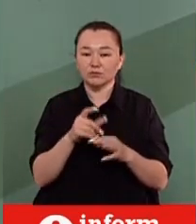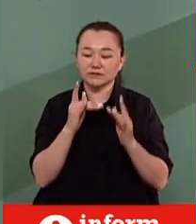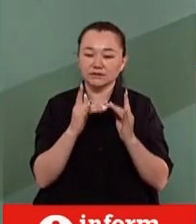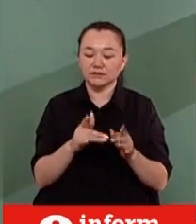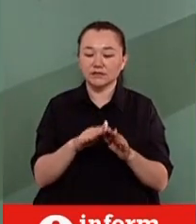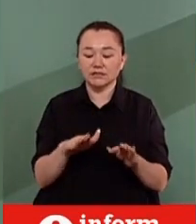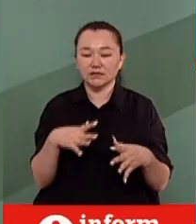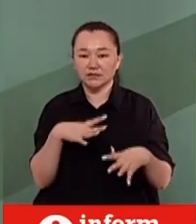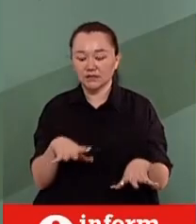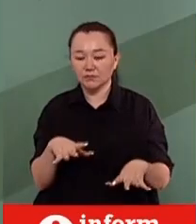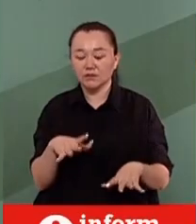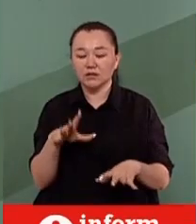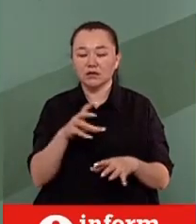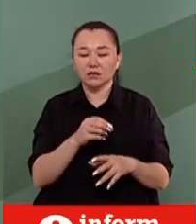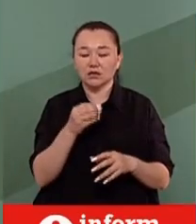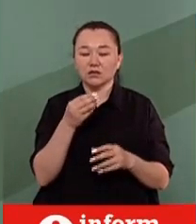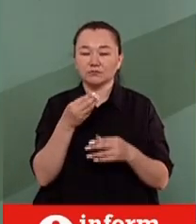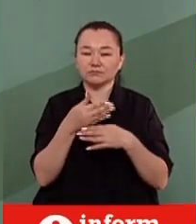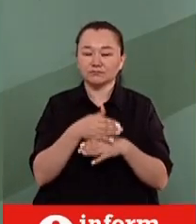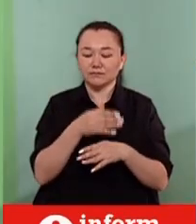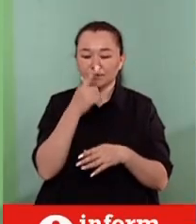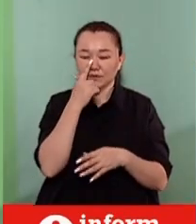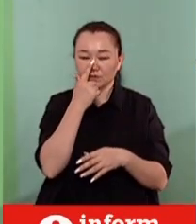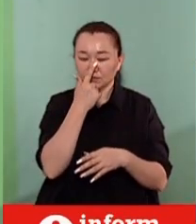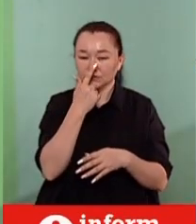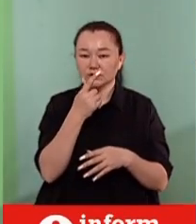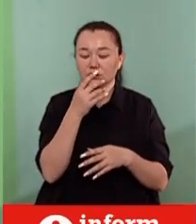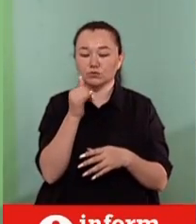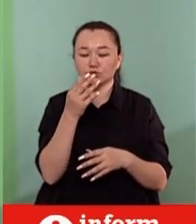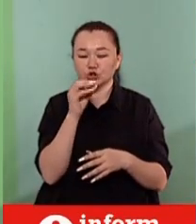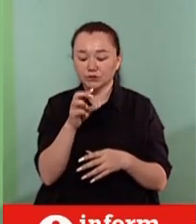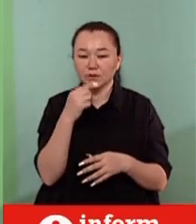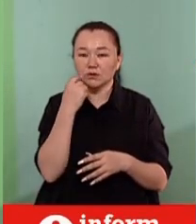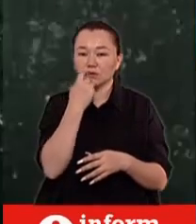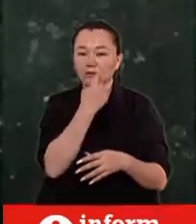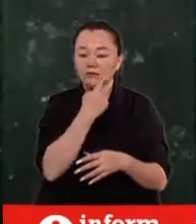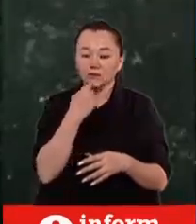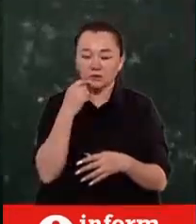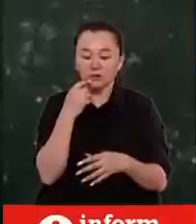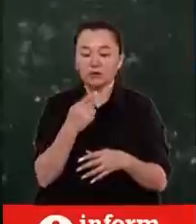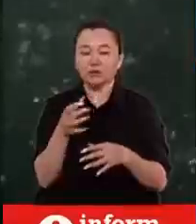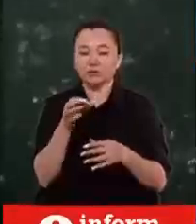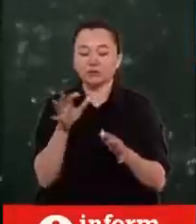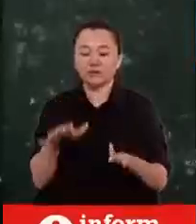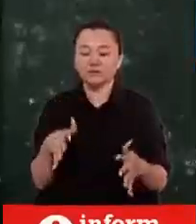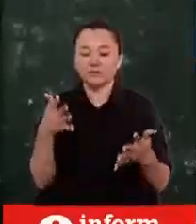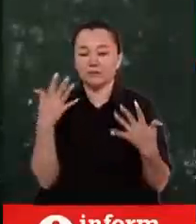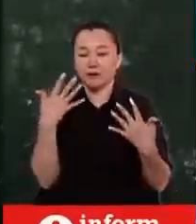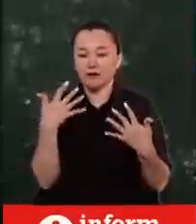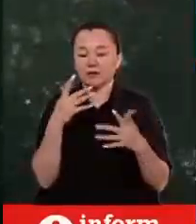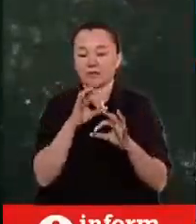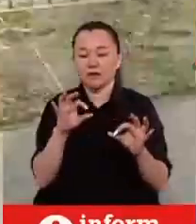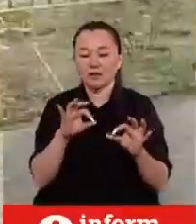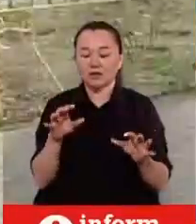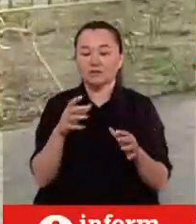не было. Были ушибы мягких тканей, спинки носа, или ушибленные раны ротовой полости. В местном парке же пояснили, что весной